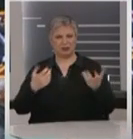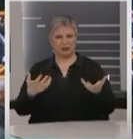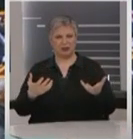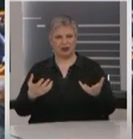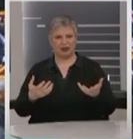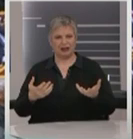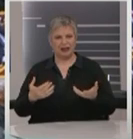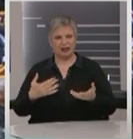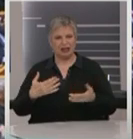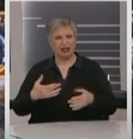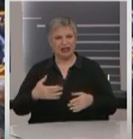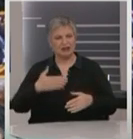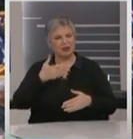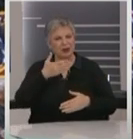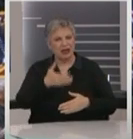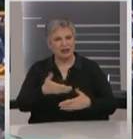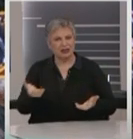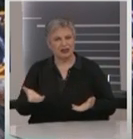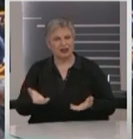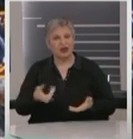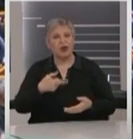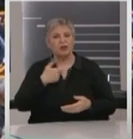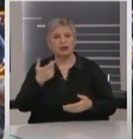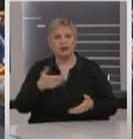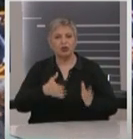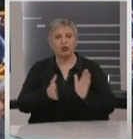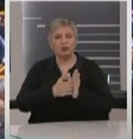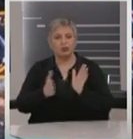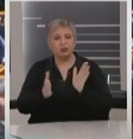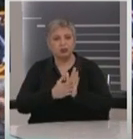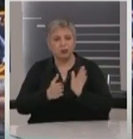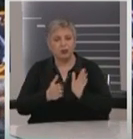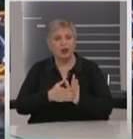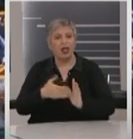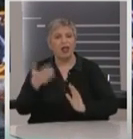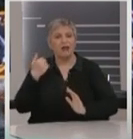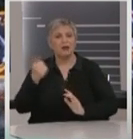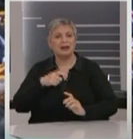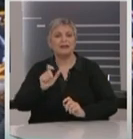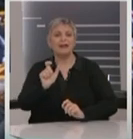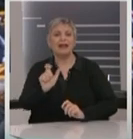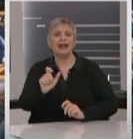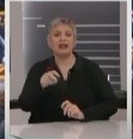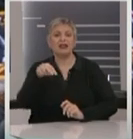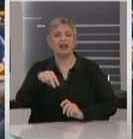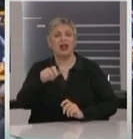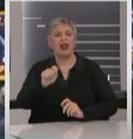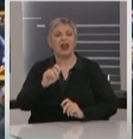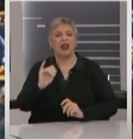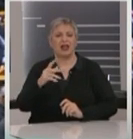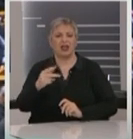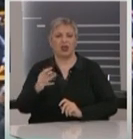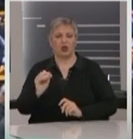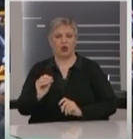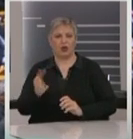Και ιδιαίτερα εσείς της λαϊκής πτέρυγας που κατακυροκροτήσατε στην αναφορά λαϊκό κόμμα. Το έχει ξεχάσει βέβαια αυτό, φιλελεύθερο το έχει κάνει αρχηγό σας.